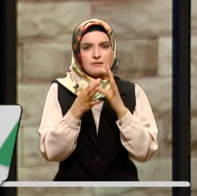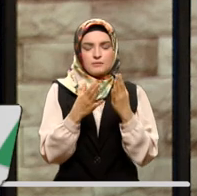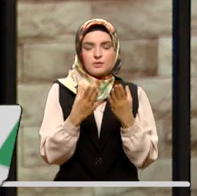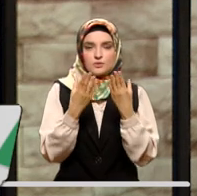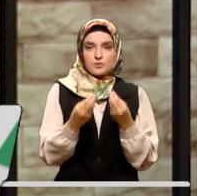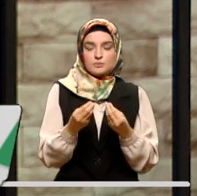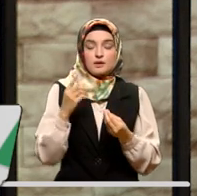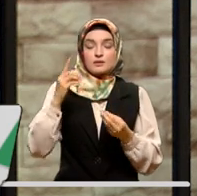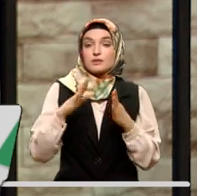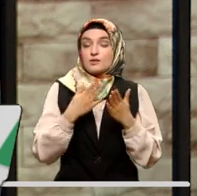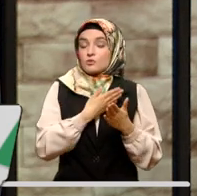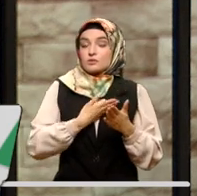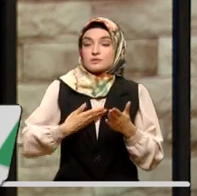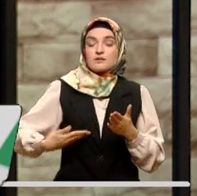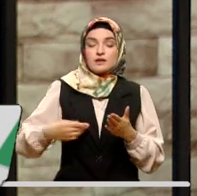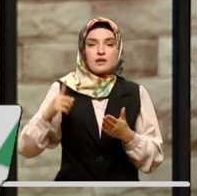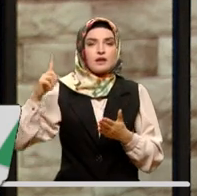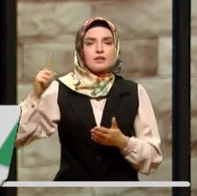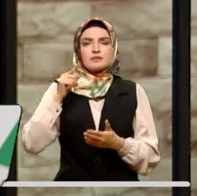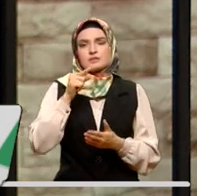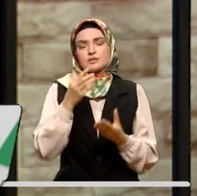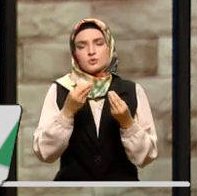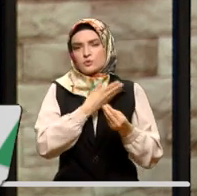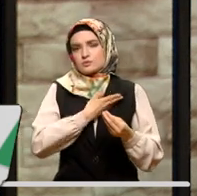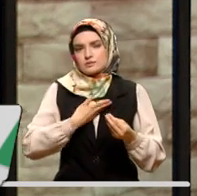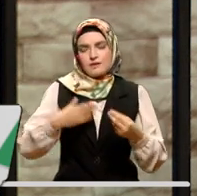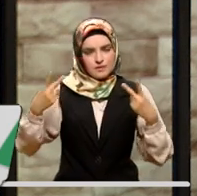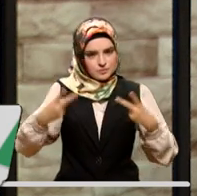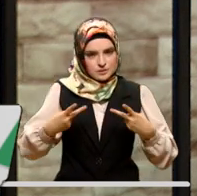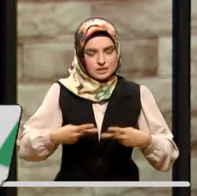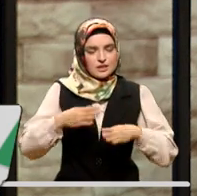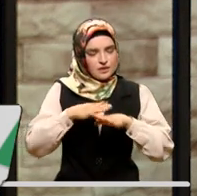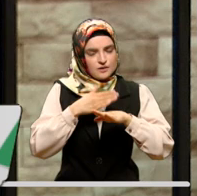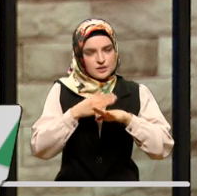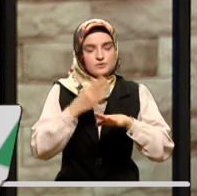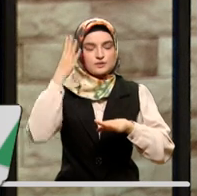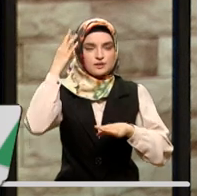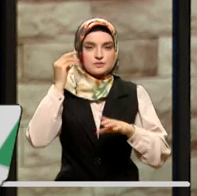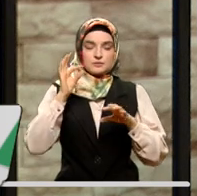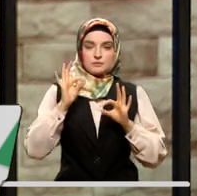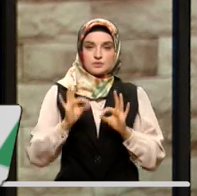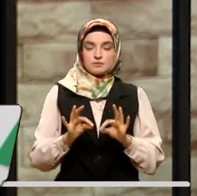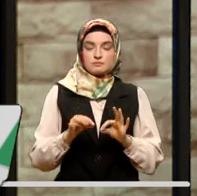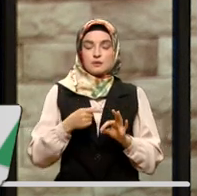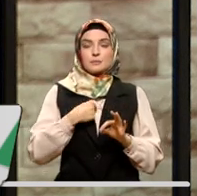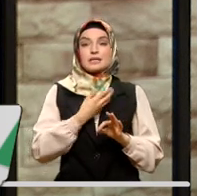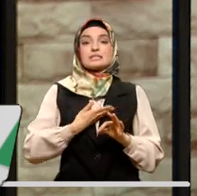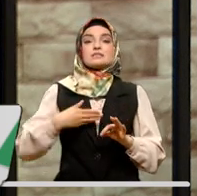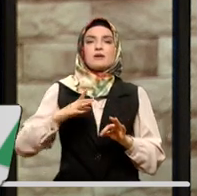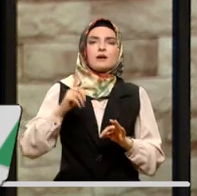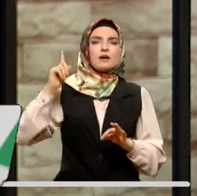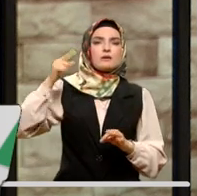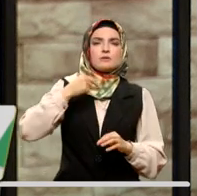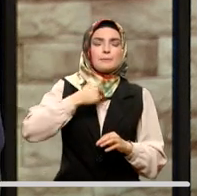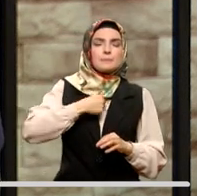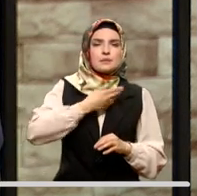çok seversen o da seni o kadar çok sever mesajı. Yavaş yavaş ha ben sevmiyorum beni sevmez mi? Bizi yarattığı